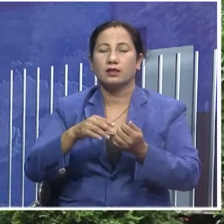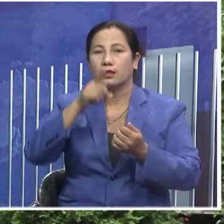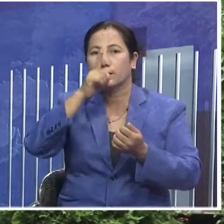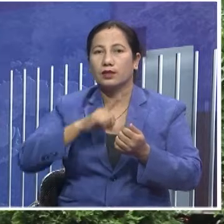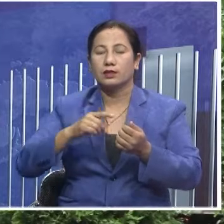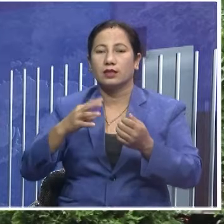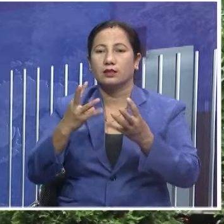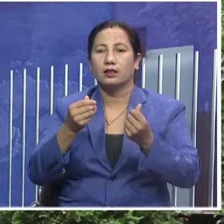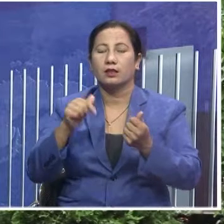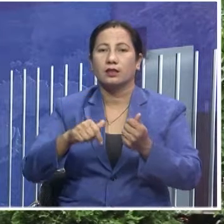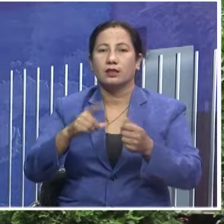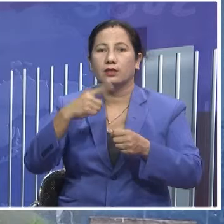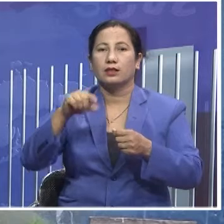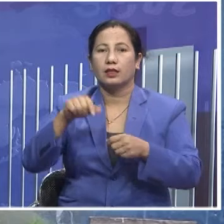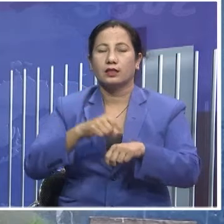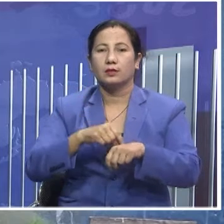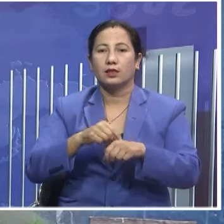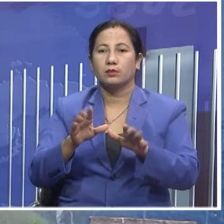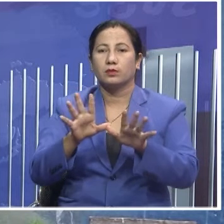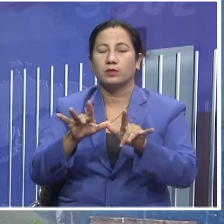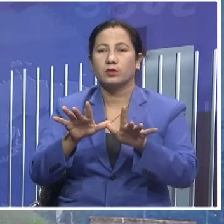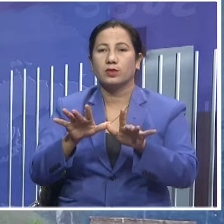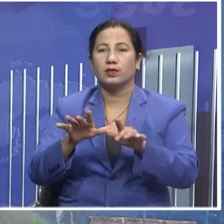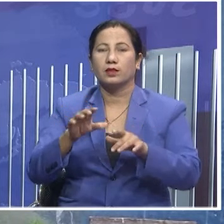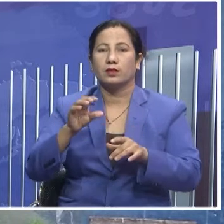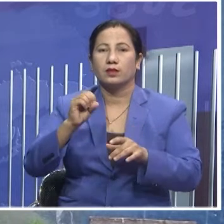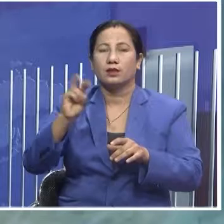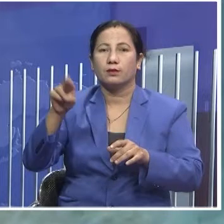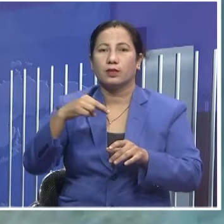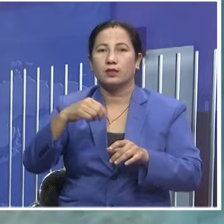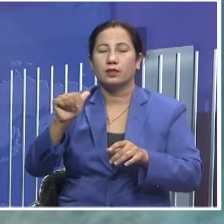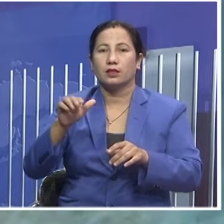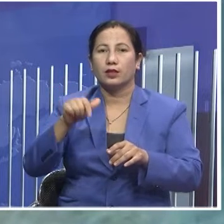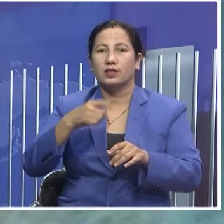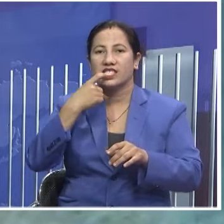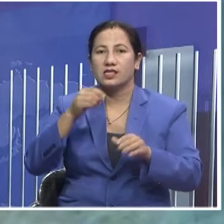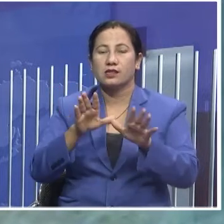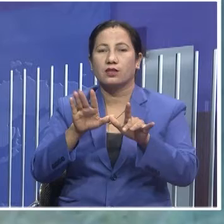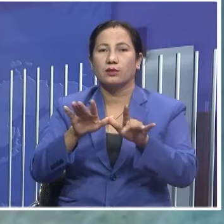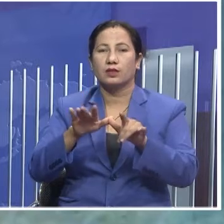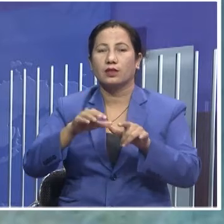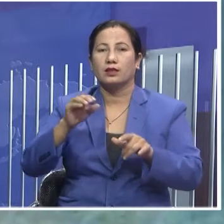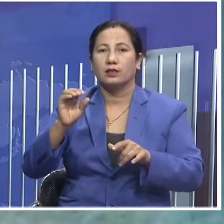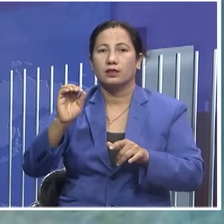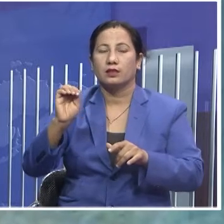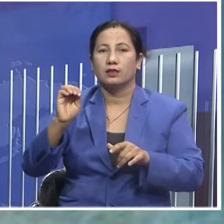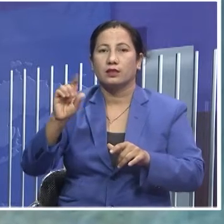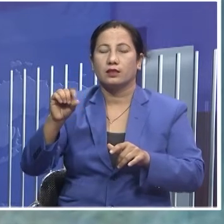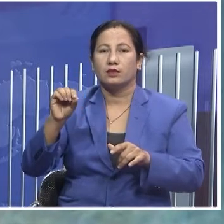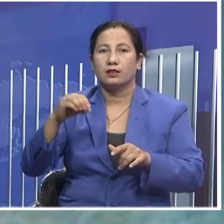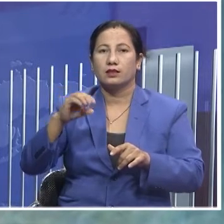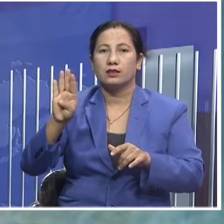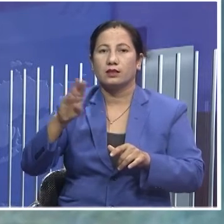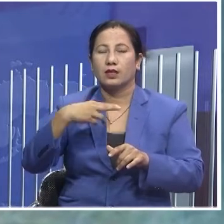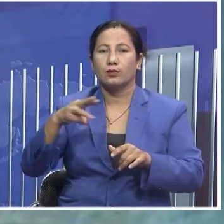वर्षायाम सकिने ठिक यही समयमा पुतलीको प्रजनन सुरु हुने भएकाले पनि यो बेला सेतो पुतली सापुका बिरामीहरू धेरै देखिएका